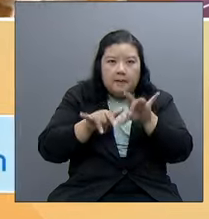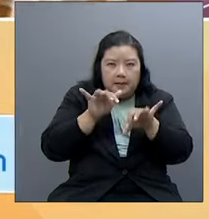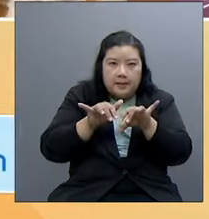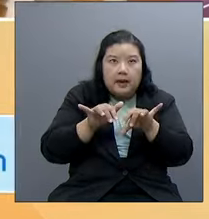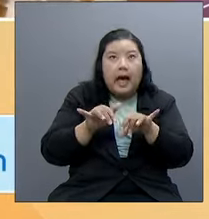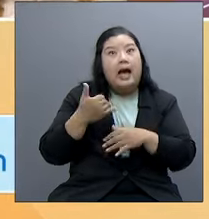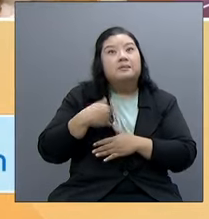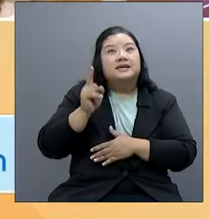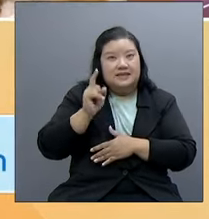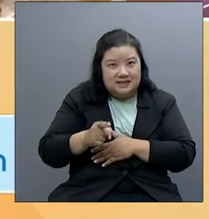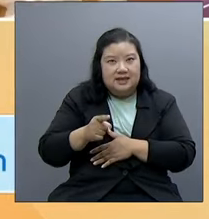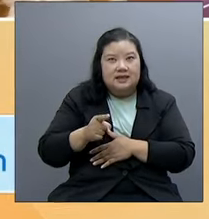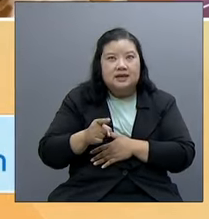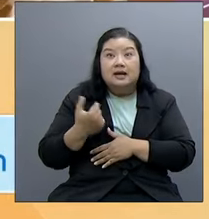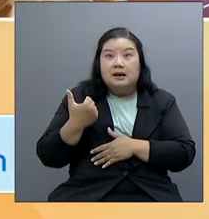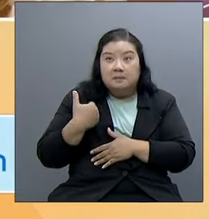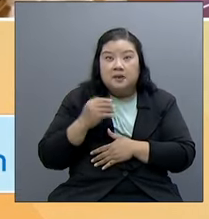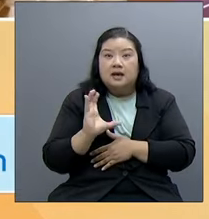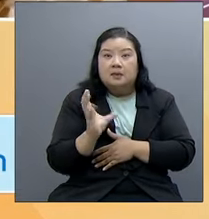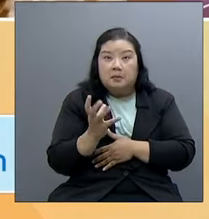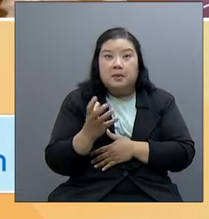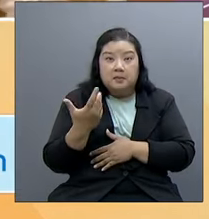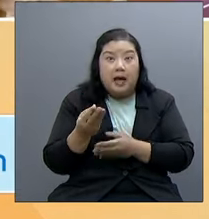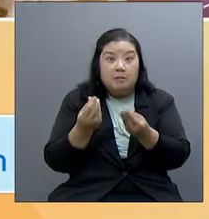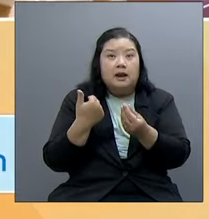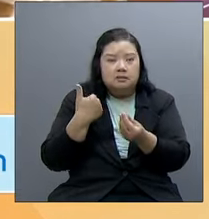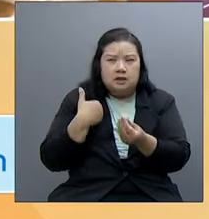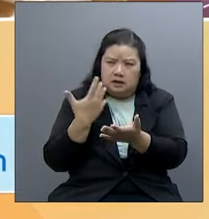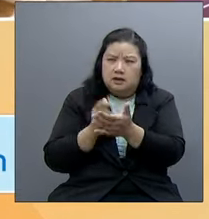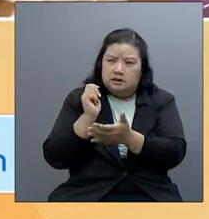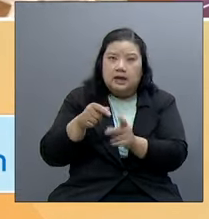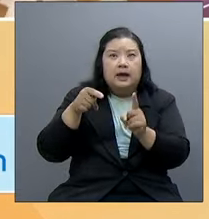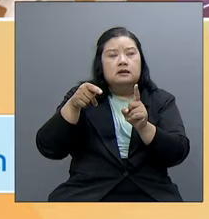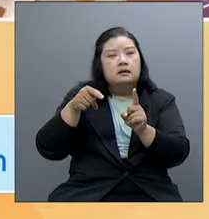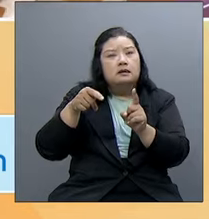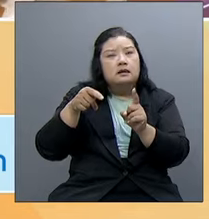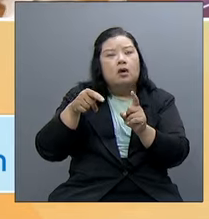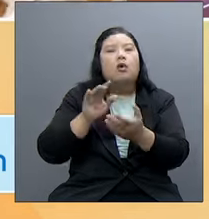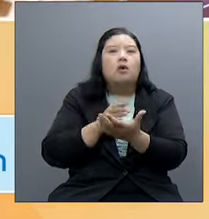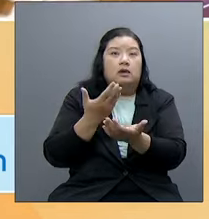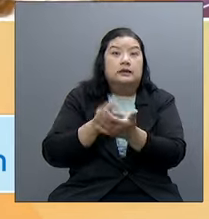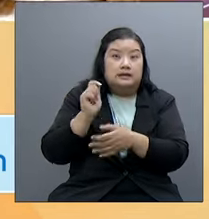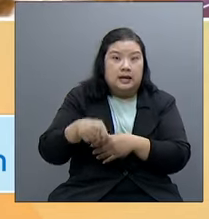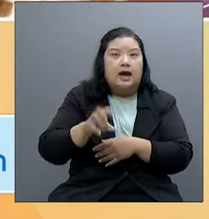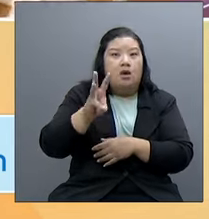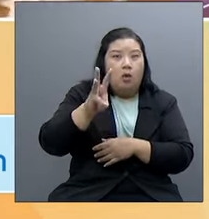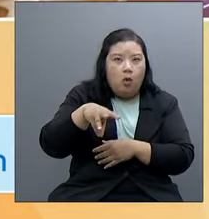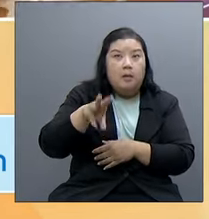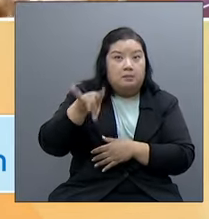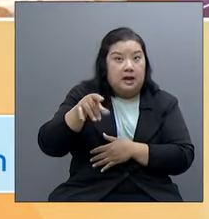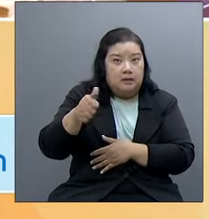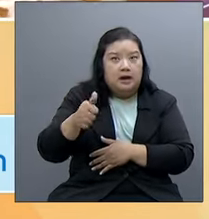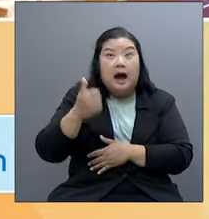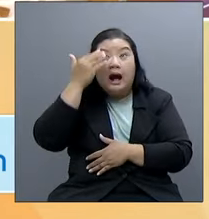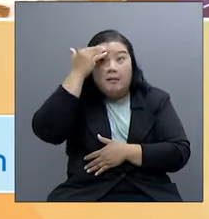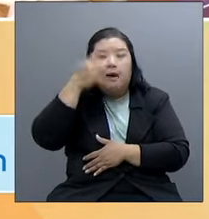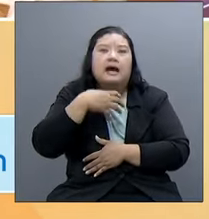ีขายจริในท้องตลาด ราคาหักพันคุผู้ชมประมาณ 6,000-8,000 บาทไม่ใช่อะไร เพื่อร้ท่าน